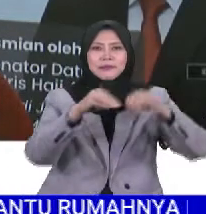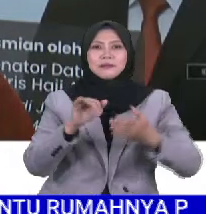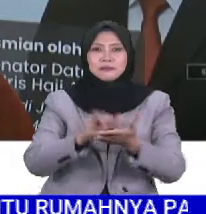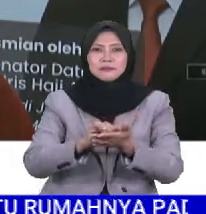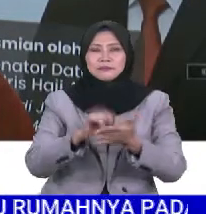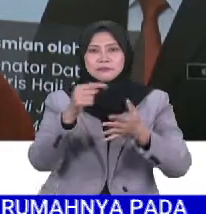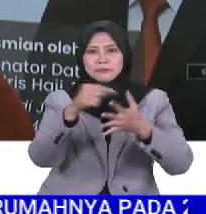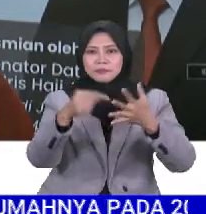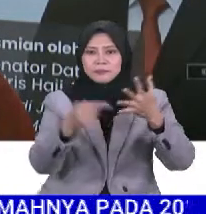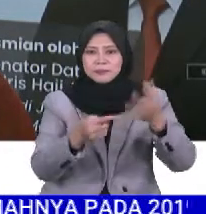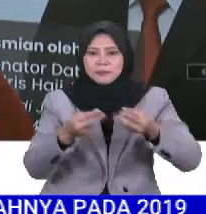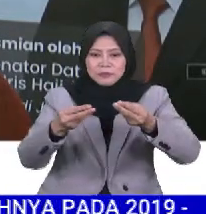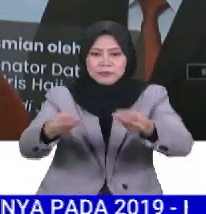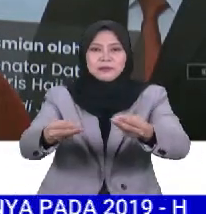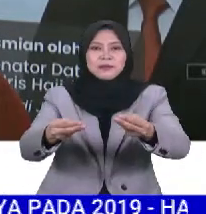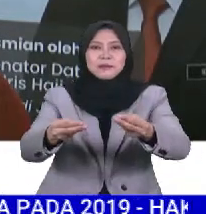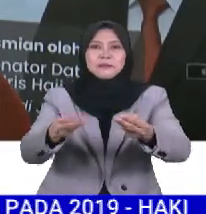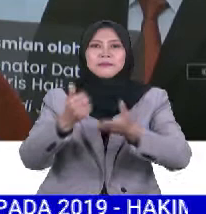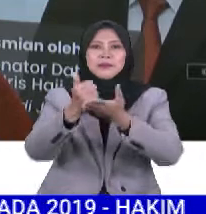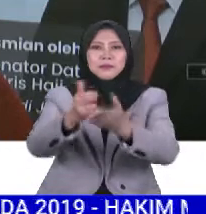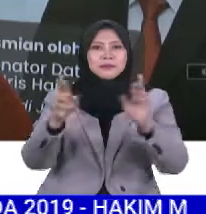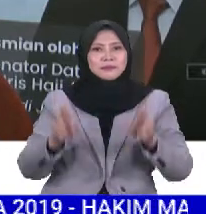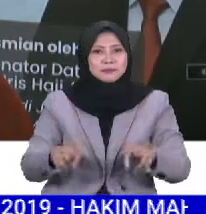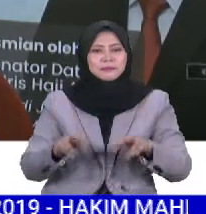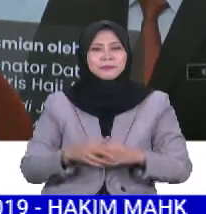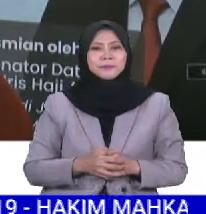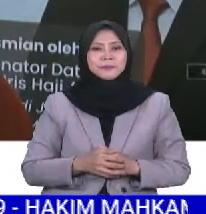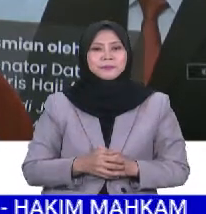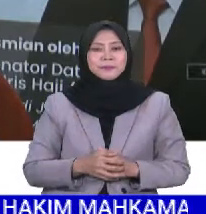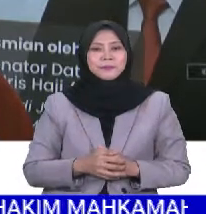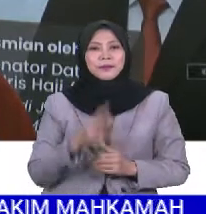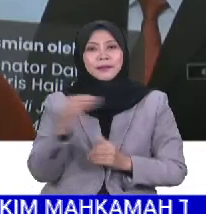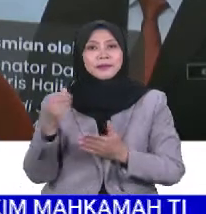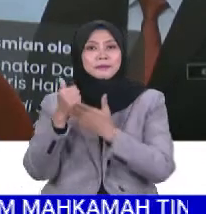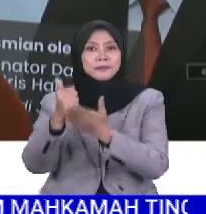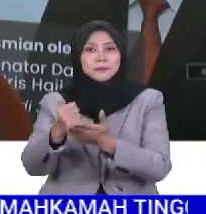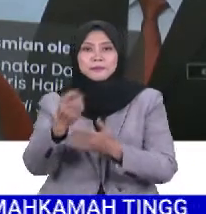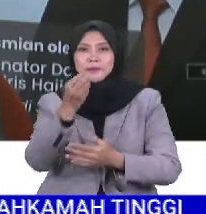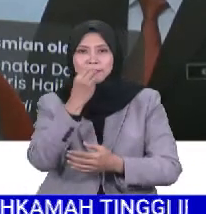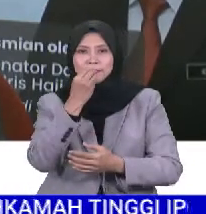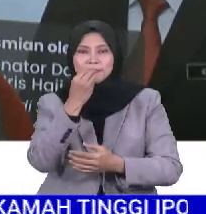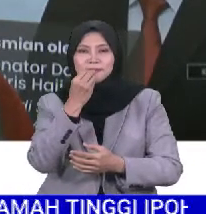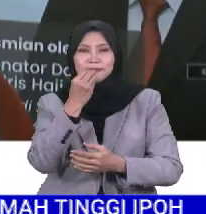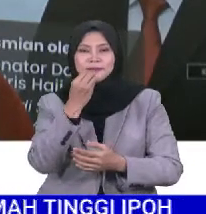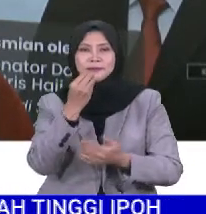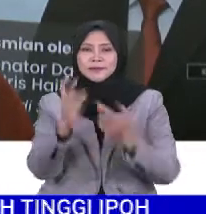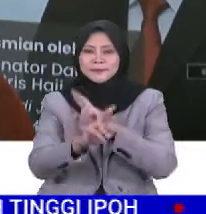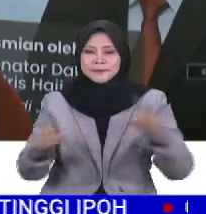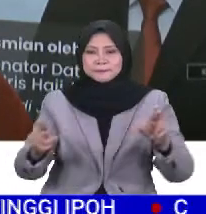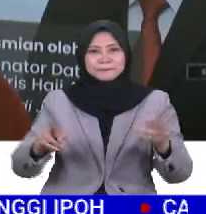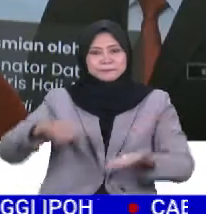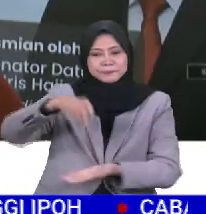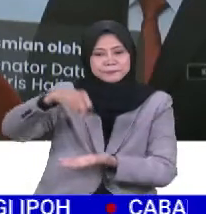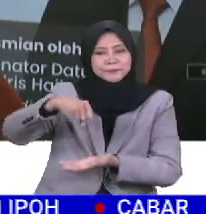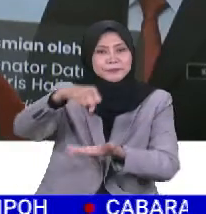antar benda-benda yang kita berikanlah kepada bantuan rakyat Begitu juga dengan bantuan makanan redeemed kredit yang